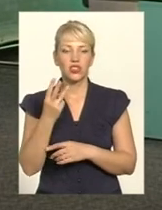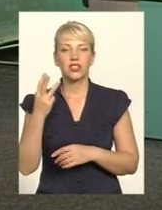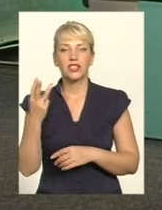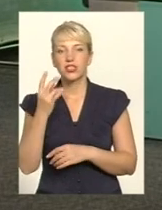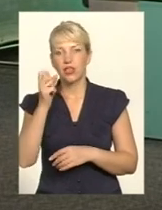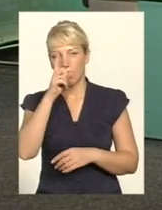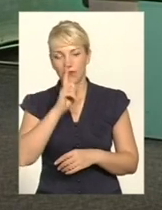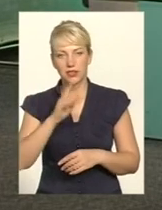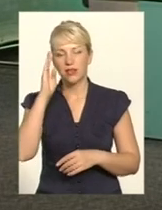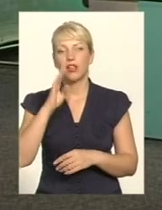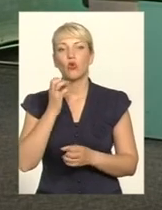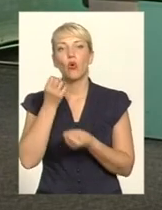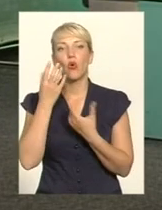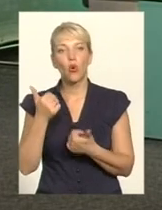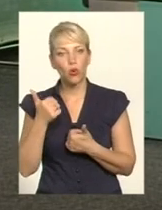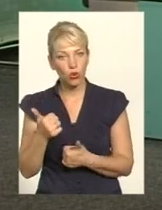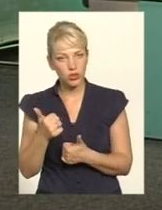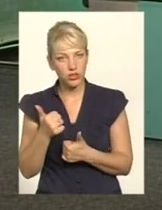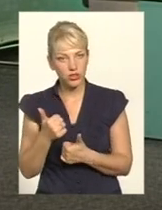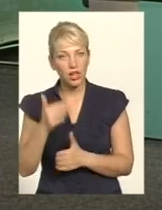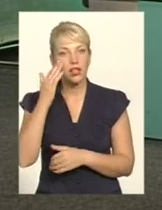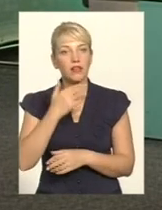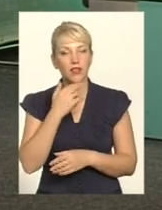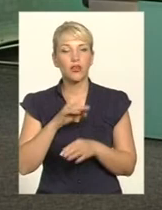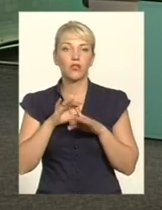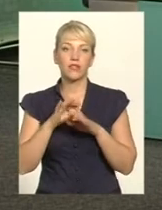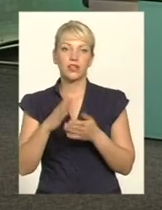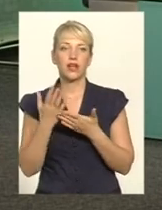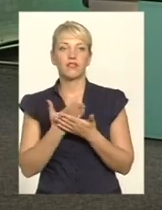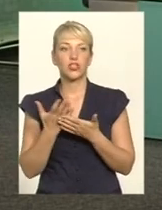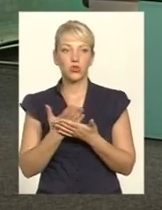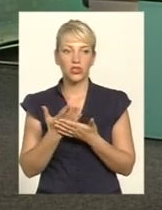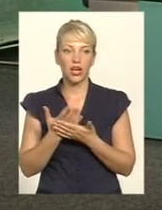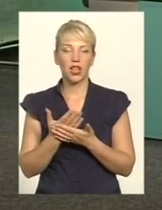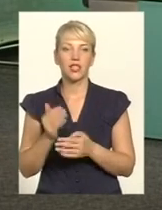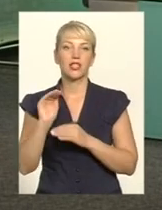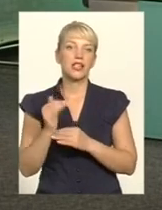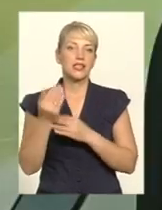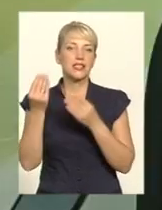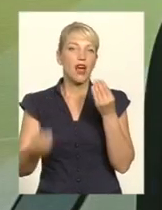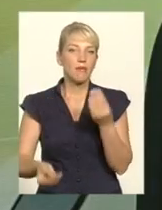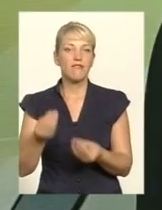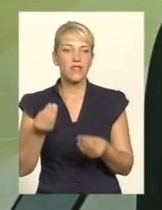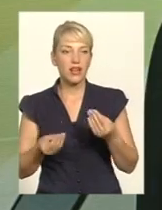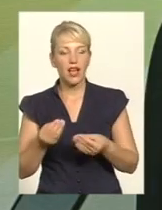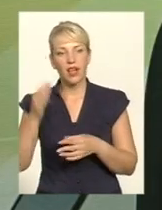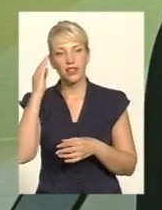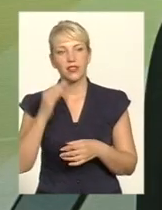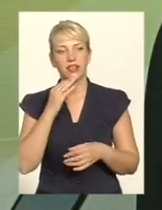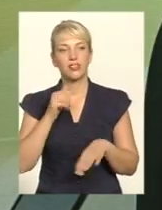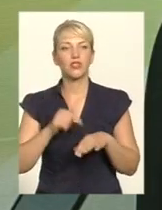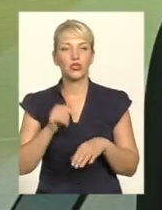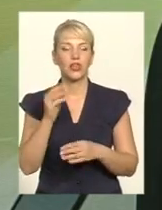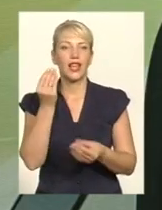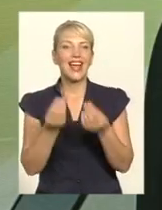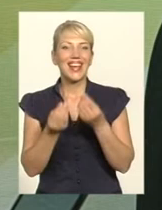Тато хороший, тато веде в кінотеатр, в кав'ярню, задобрює, все добре, тато відчуваючи свою